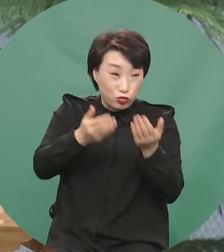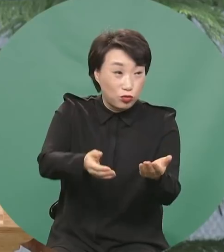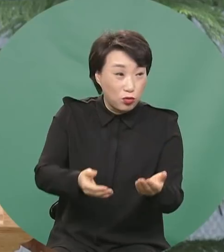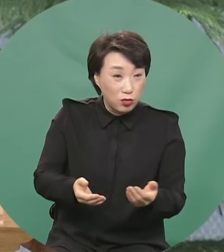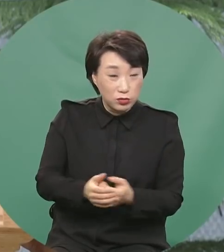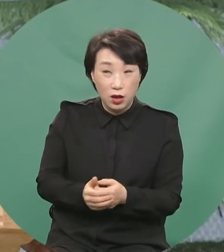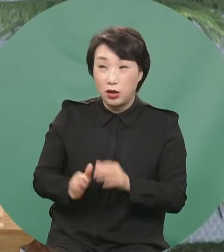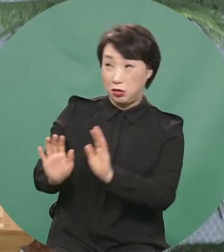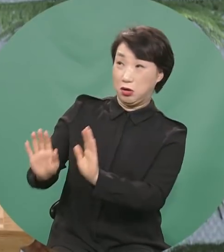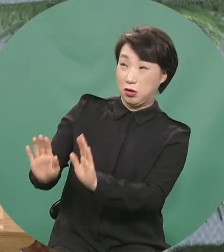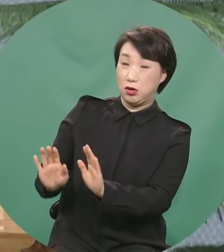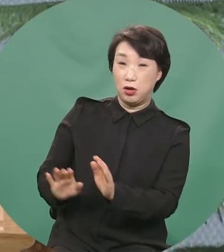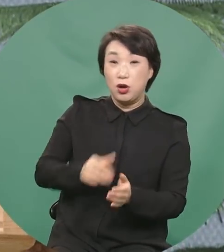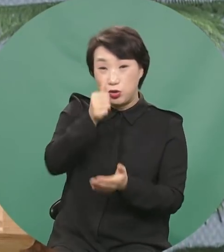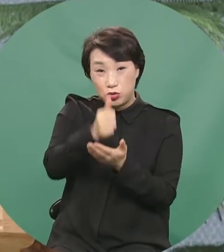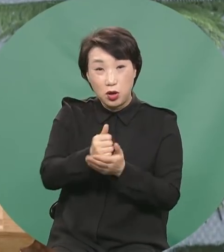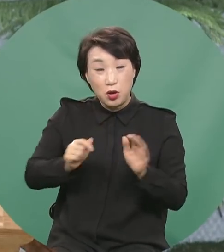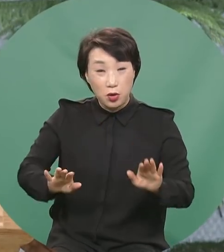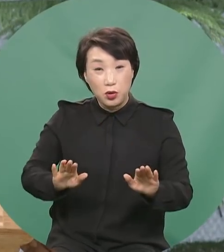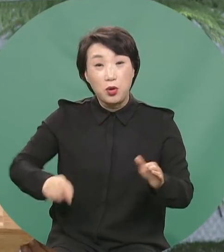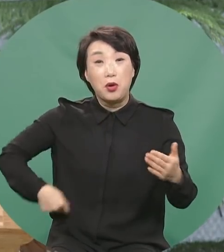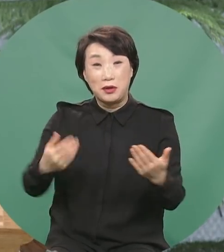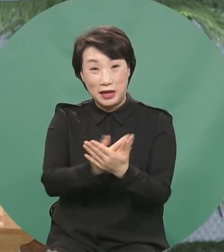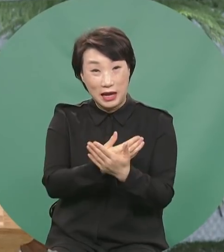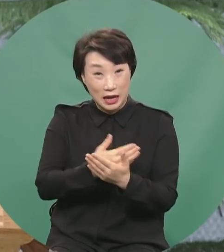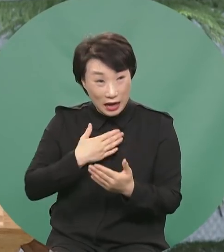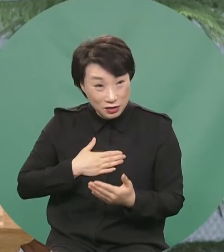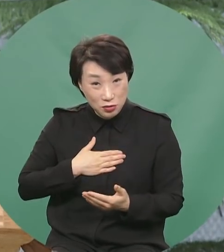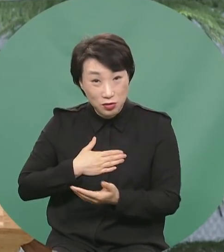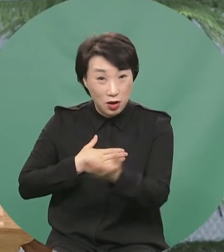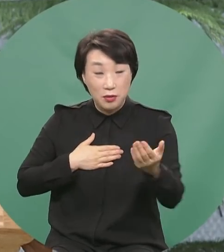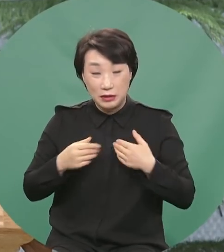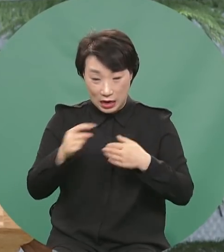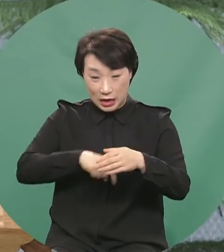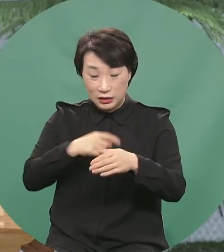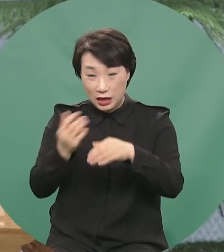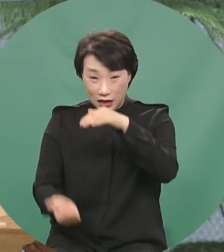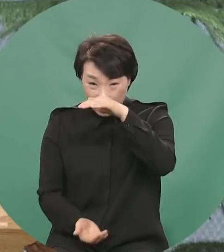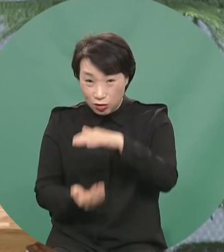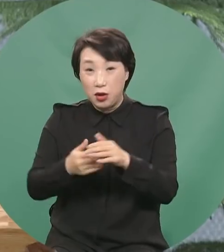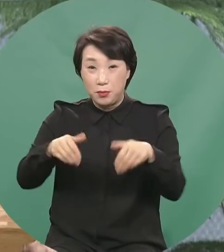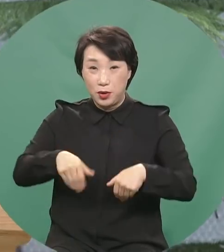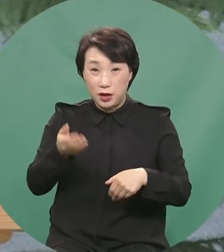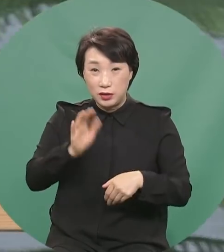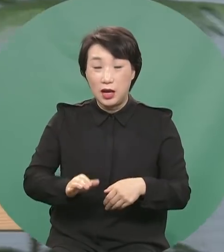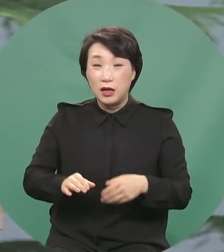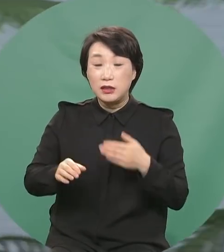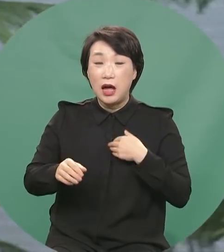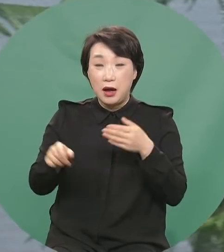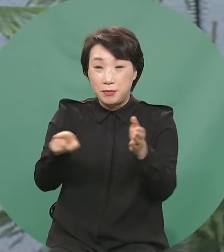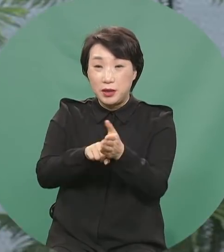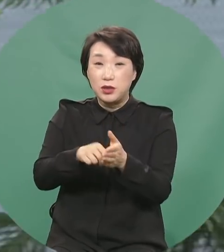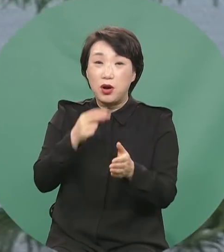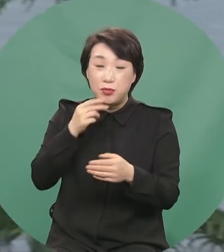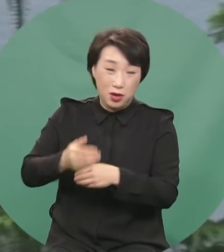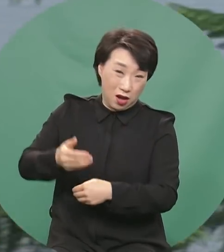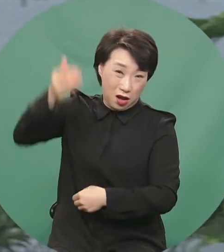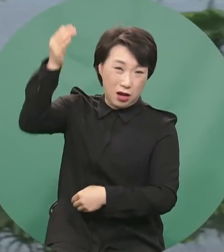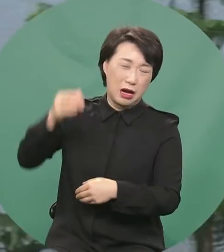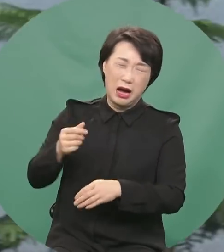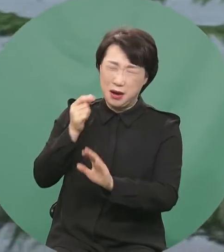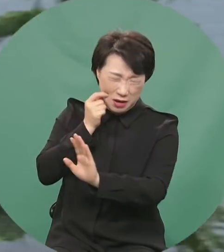데 회개하라. 이루어져야 돼 이루어지지 못하도록 불신앙의 바벨탑으로 가로막고 탐을 치고 할 수